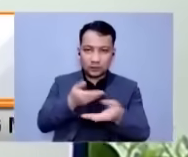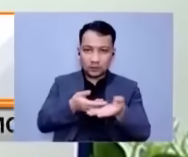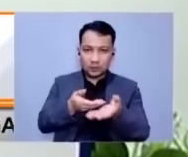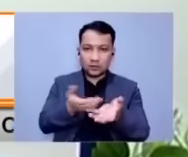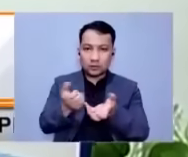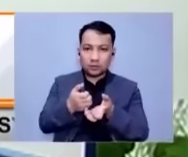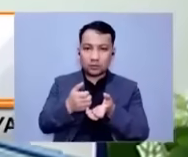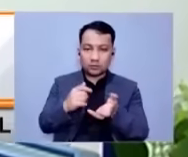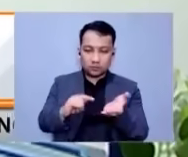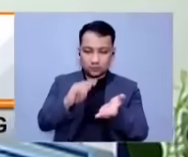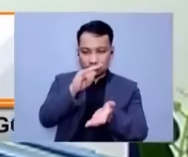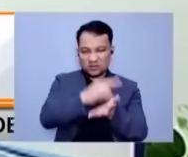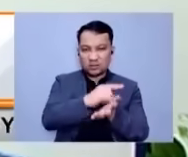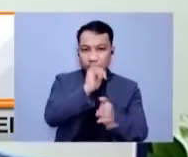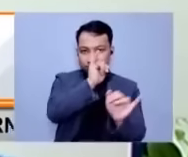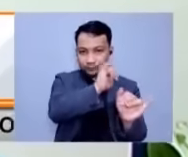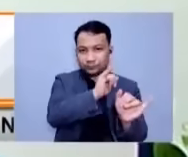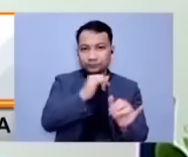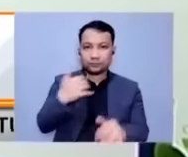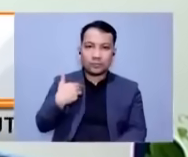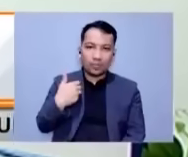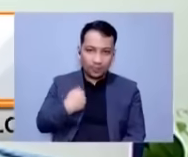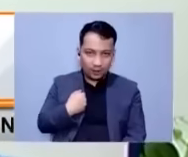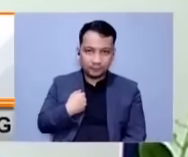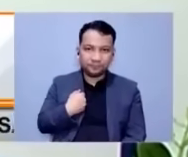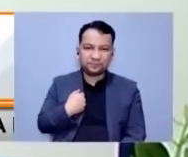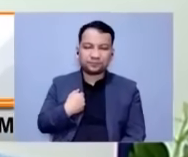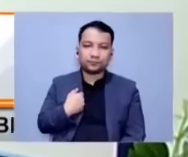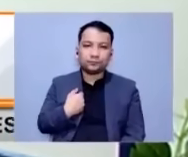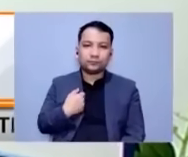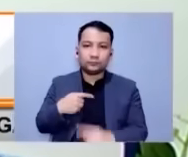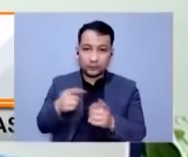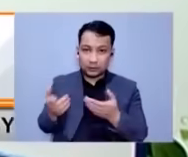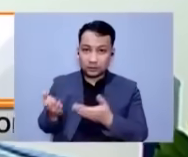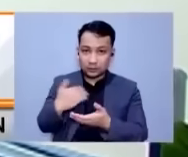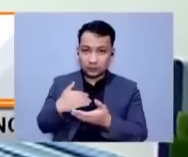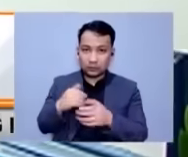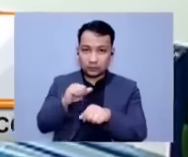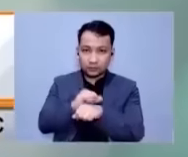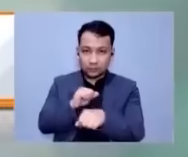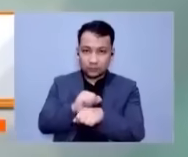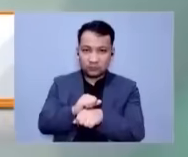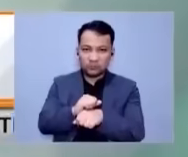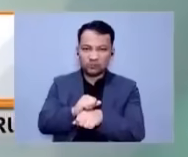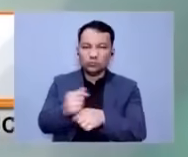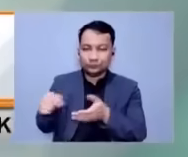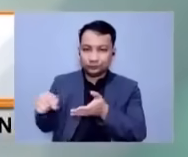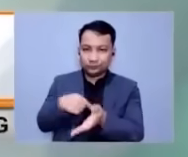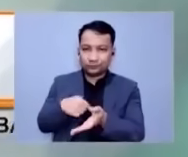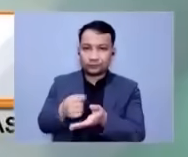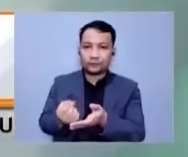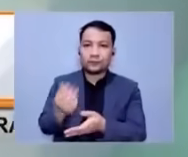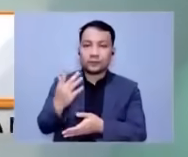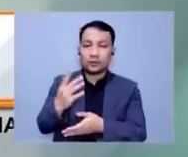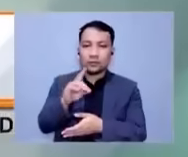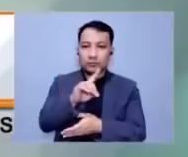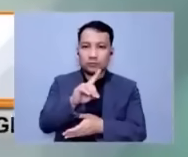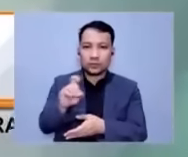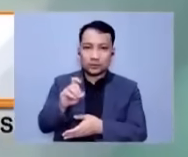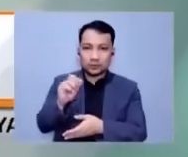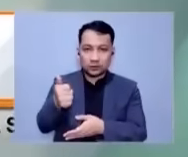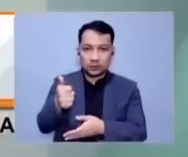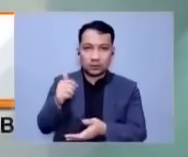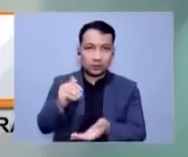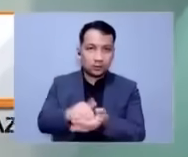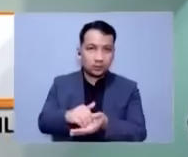manirahan sa Canada. Pero sa gitna nito, nag-aalok din sila ng trabaho at naniningil pa ng 110,000 pesos na